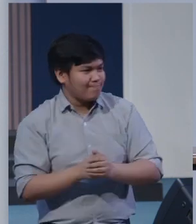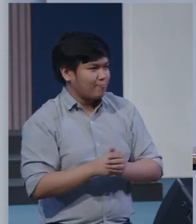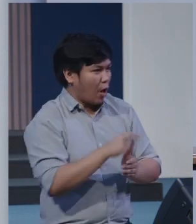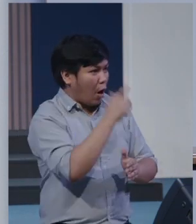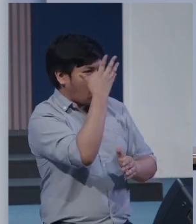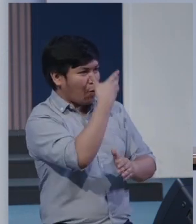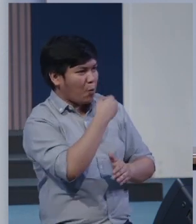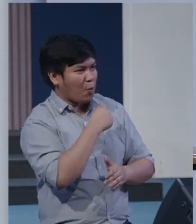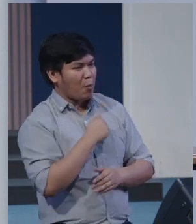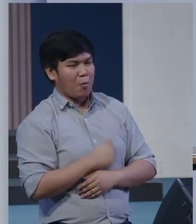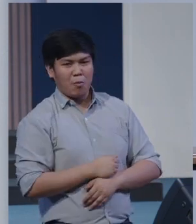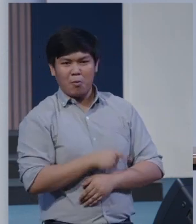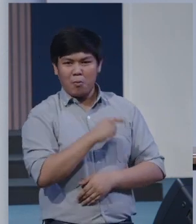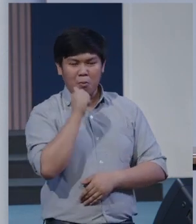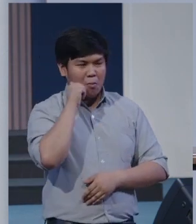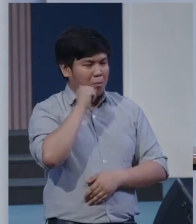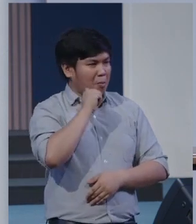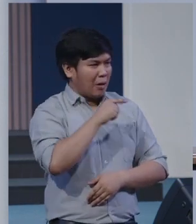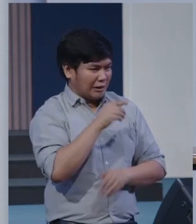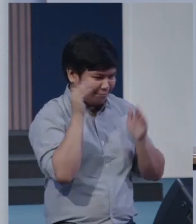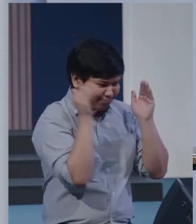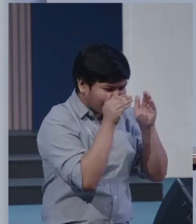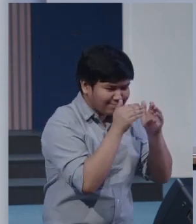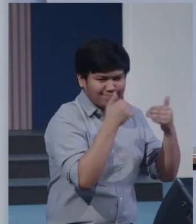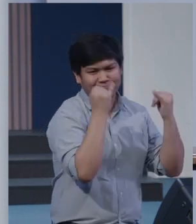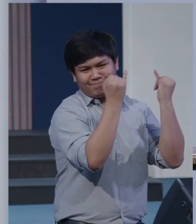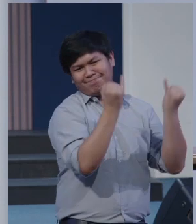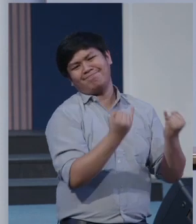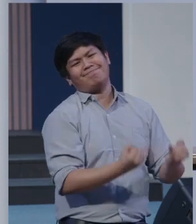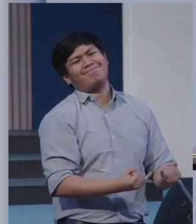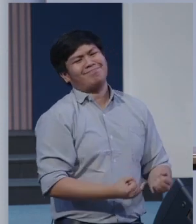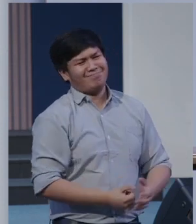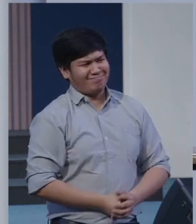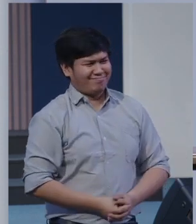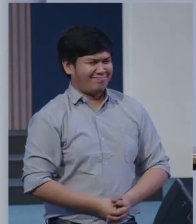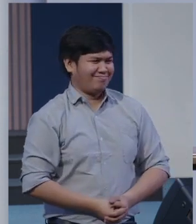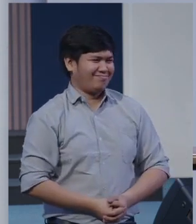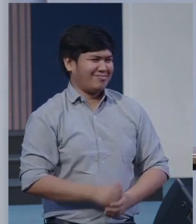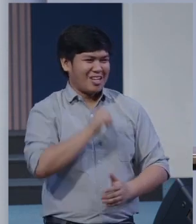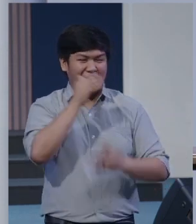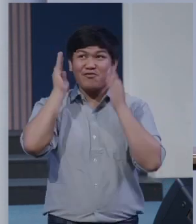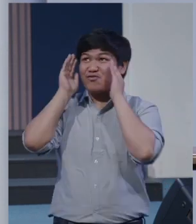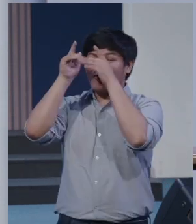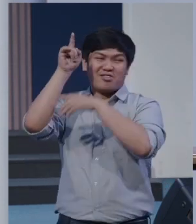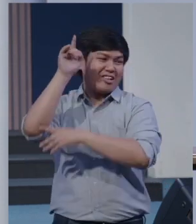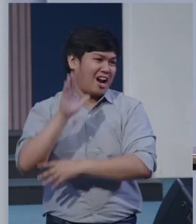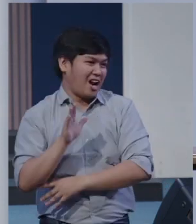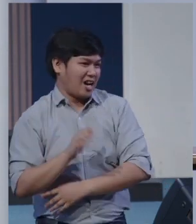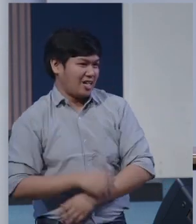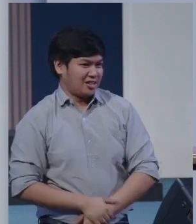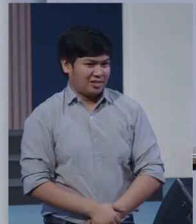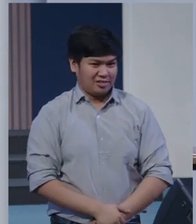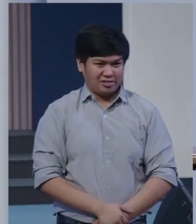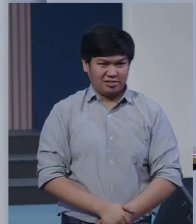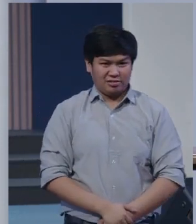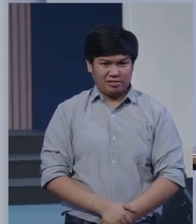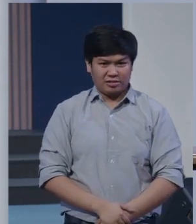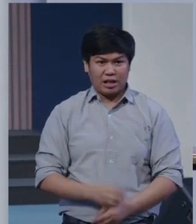Diyos so sexual immorality impurity passion Evil desire and